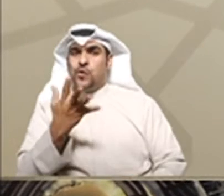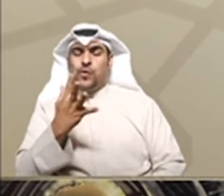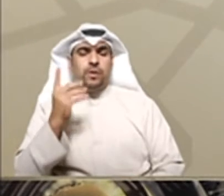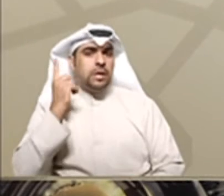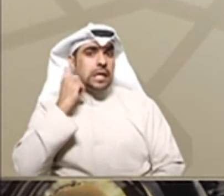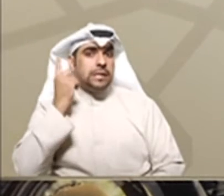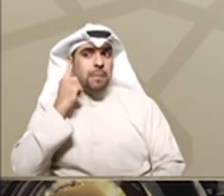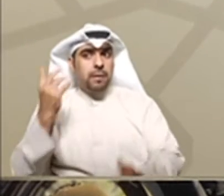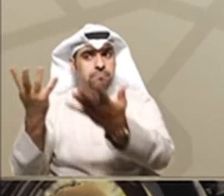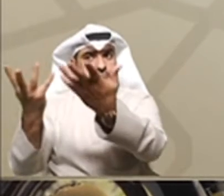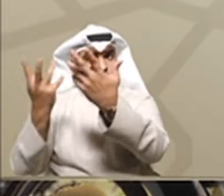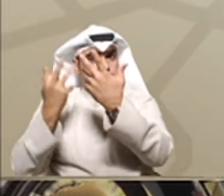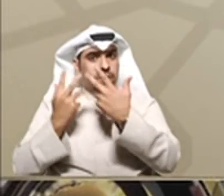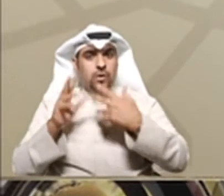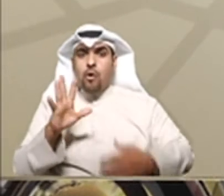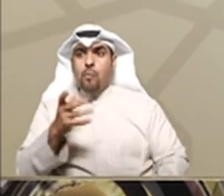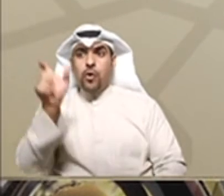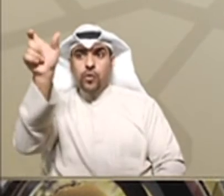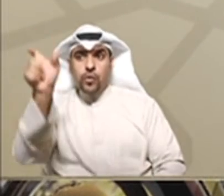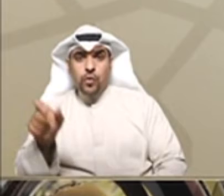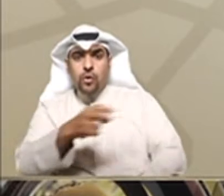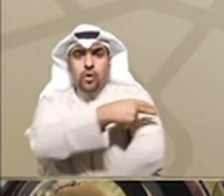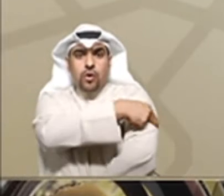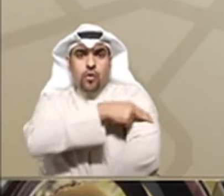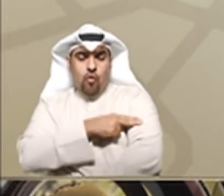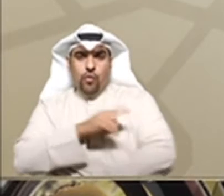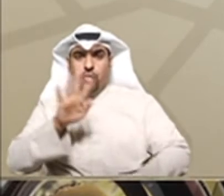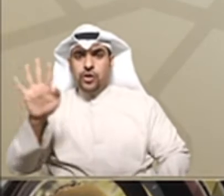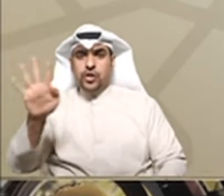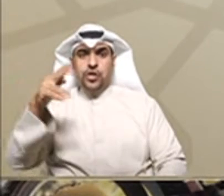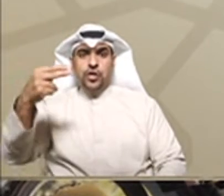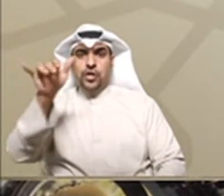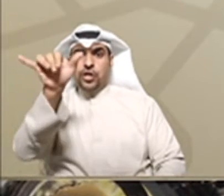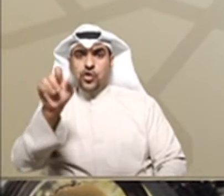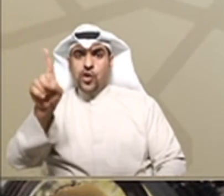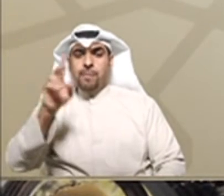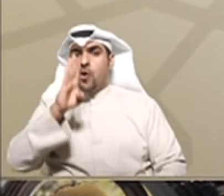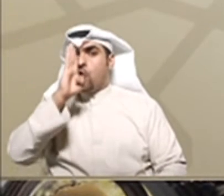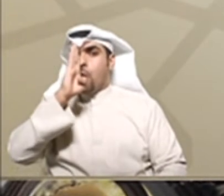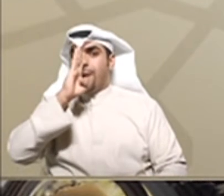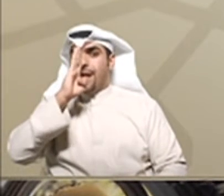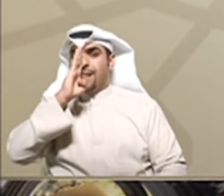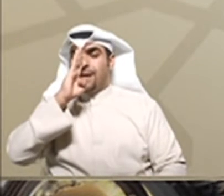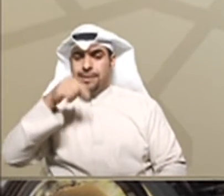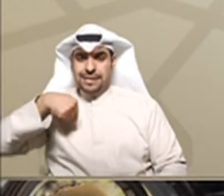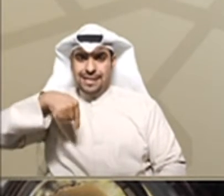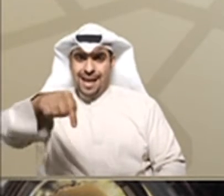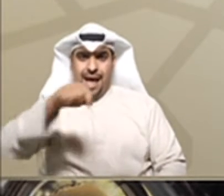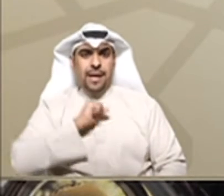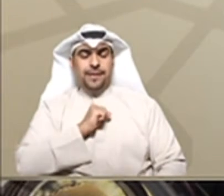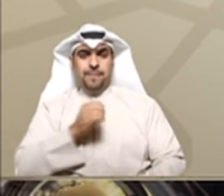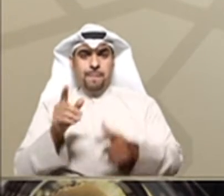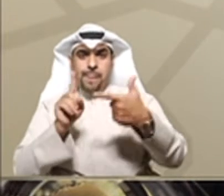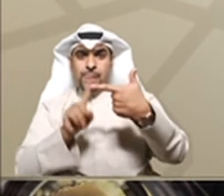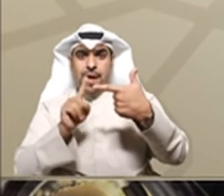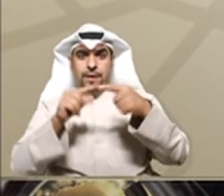إلى رأي الفاضل النائب مقدم الاستجواب شعيب المويزري في يوم الاثنين القادم. هذا فيما يخص هذا الأمر. أما